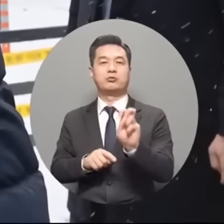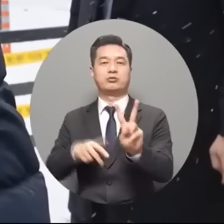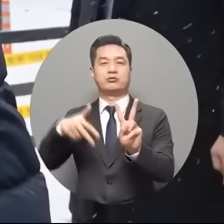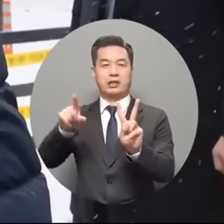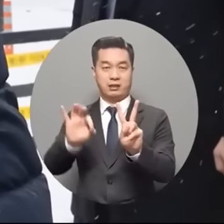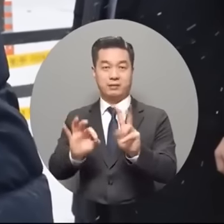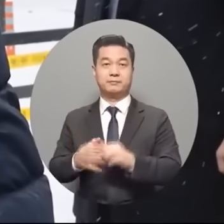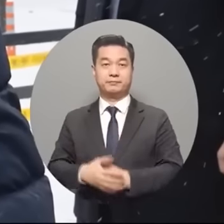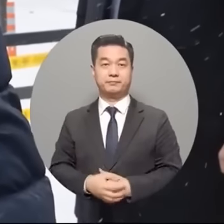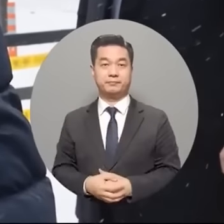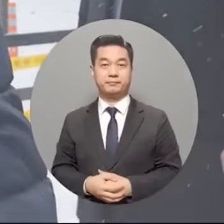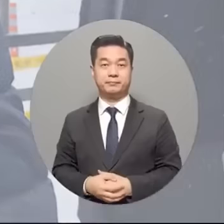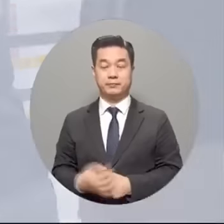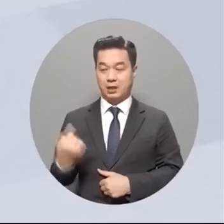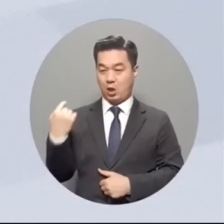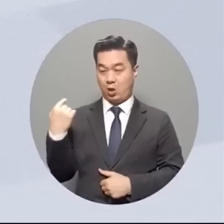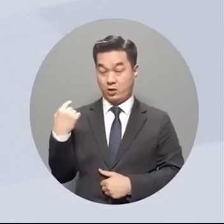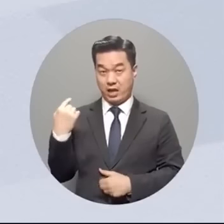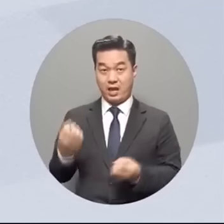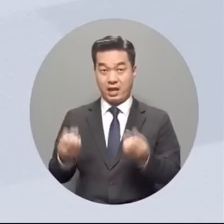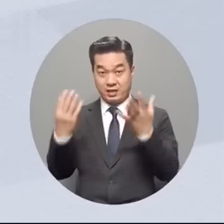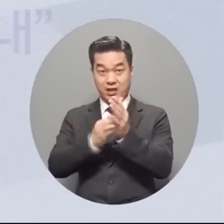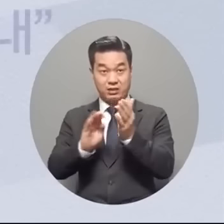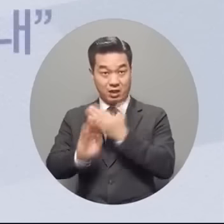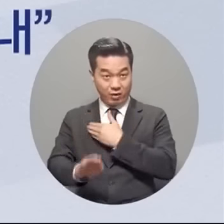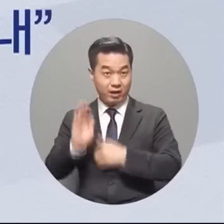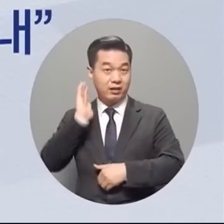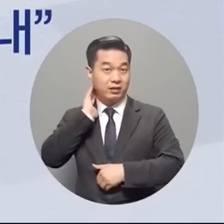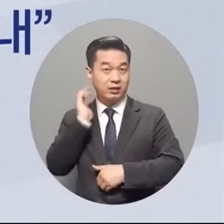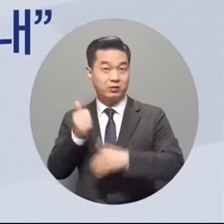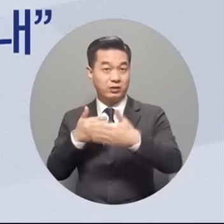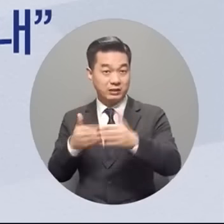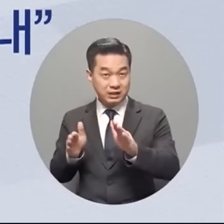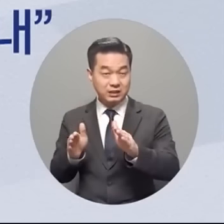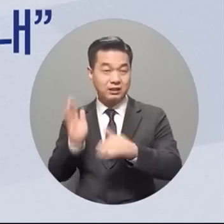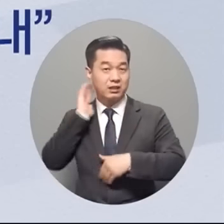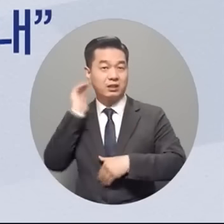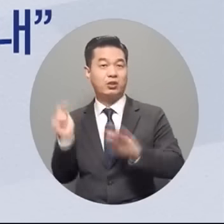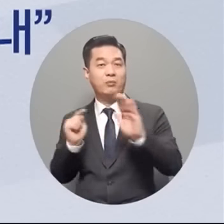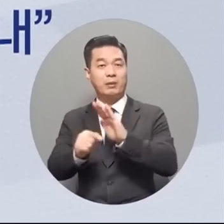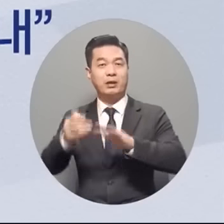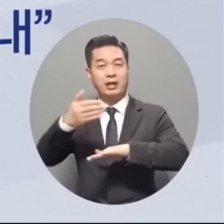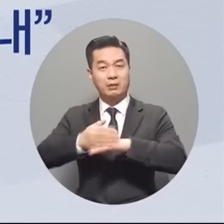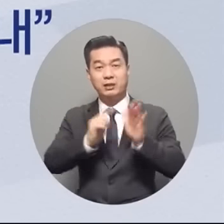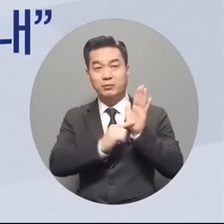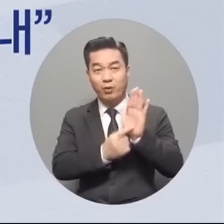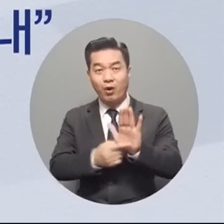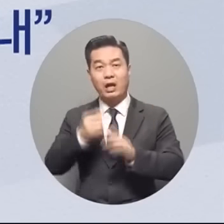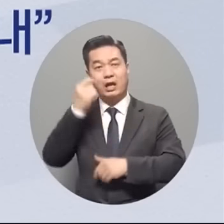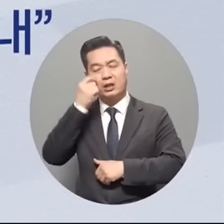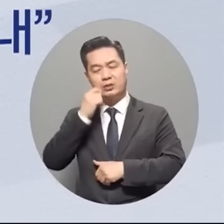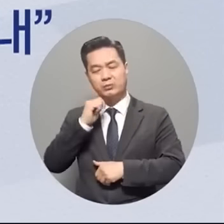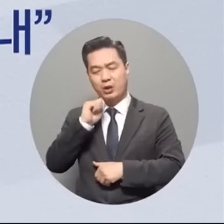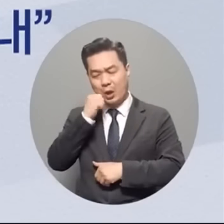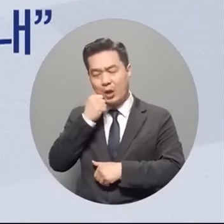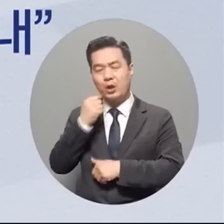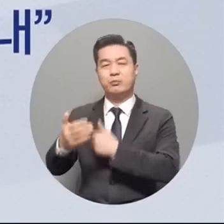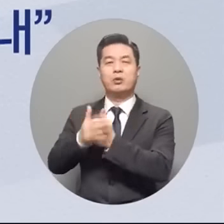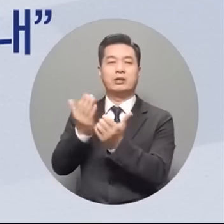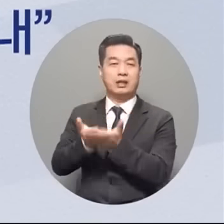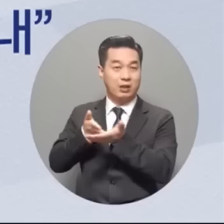22장이었습니다. 어제 행사 뒤 대통령실은 피해 상인들은 대통령의 방문에 감사를 표하고 눈물로 어려움을